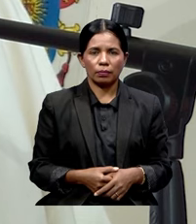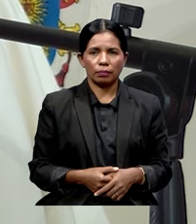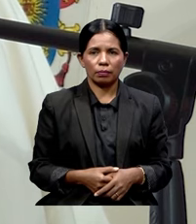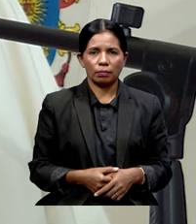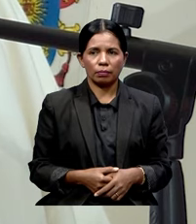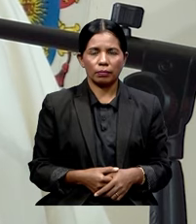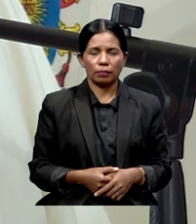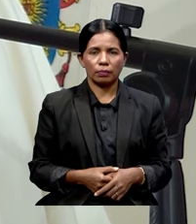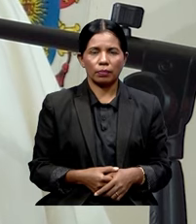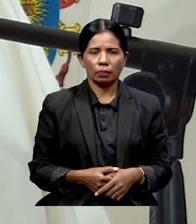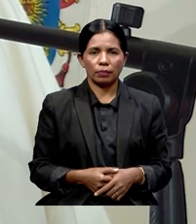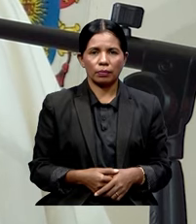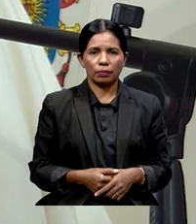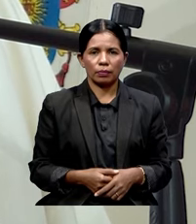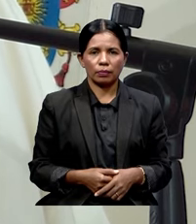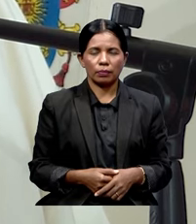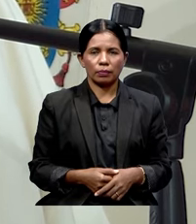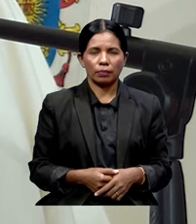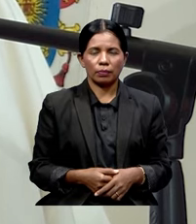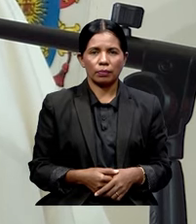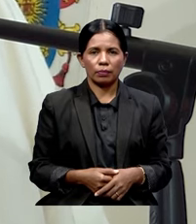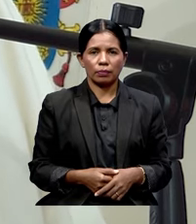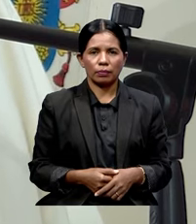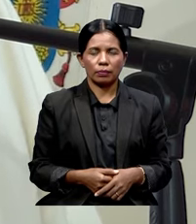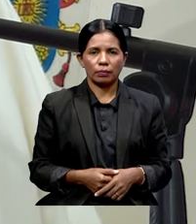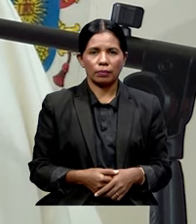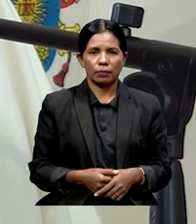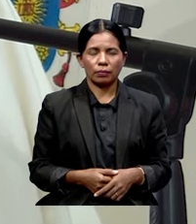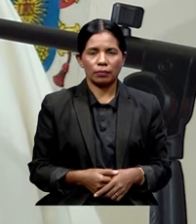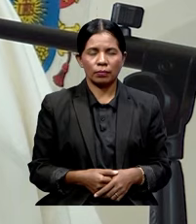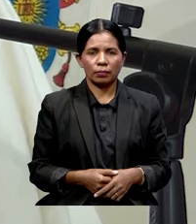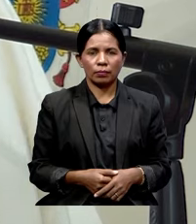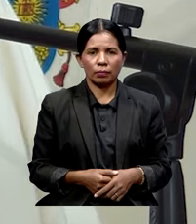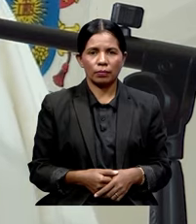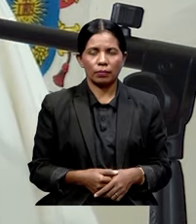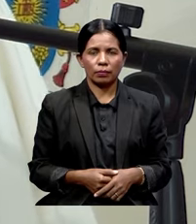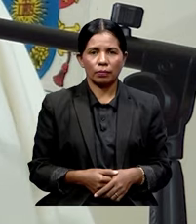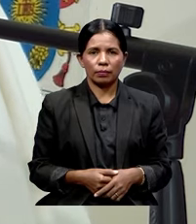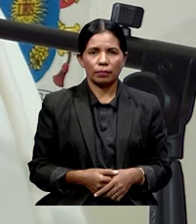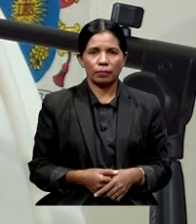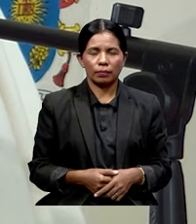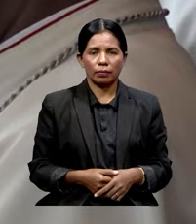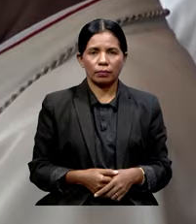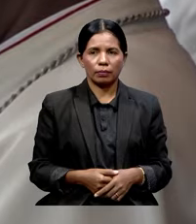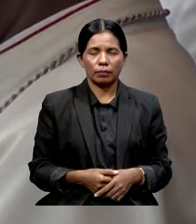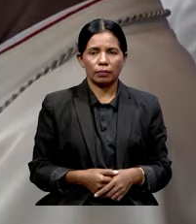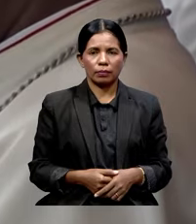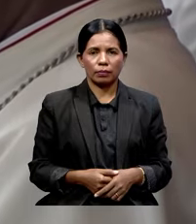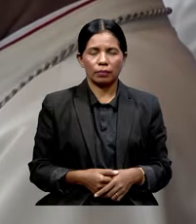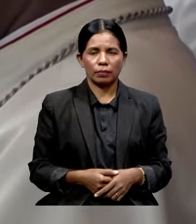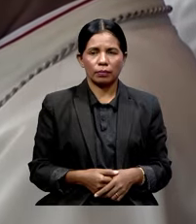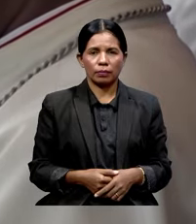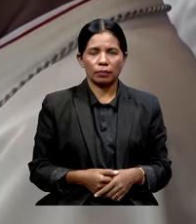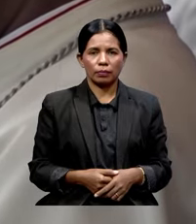tutti, nessuno escluso, attraverso programmi concretamente seguibili e mediante la